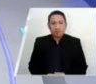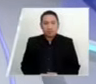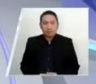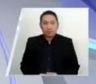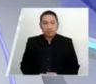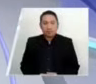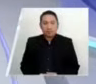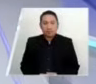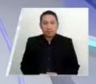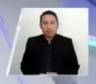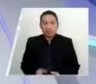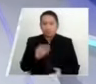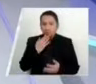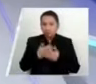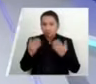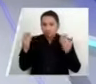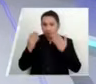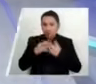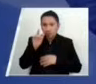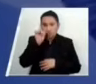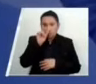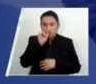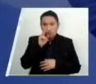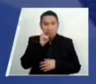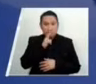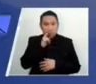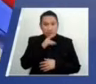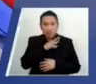Magandang gabi po, Luzon, Visayas at Mindanao.